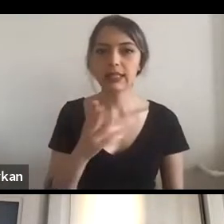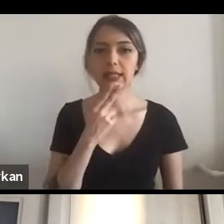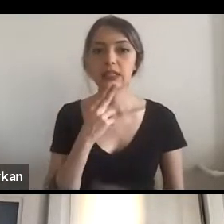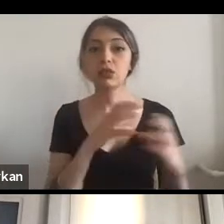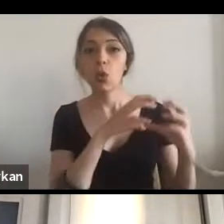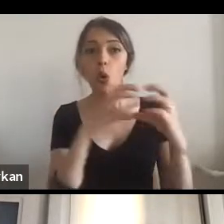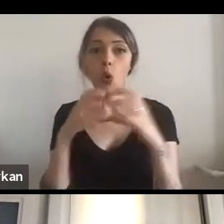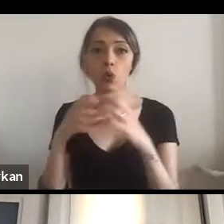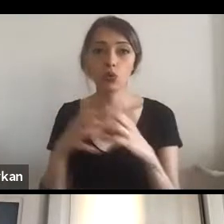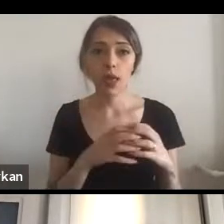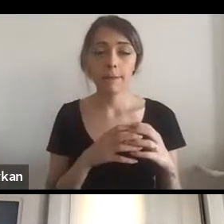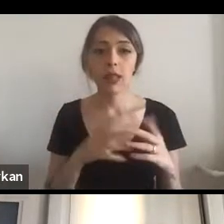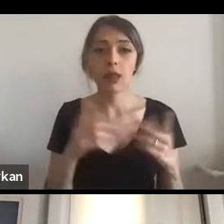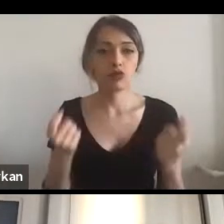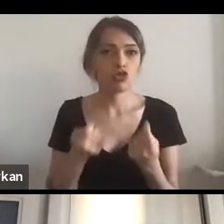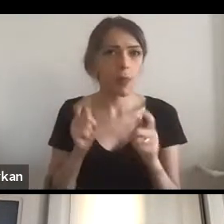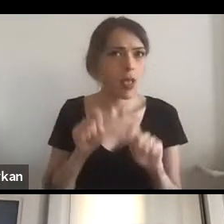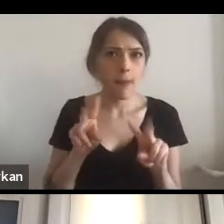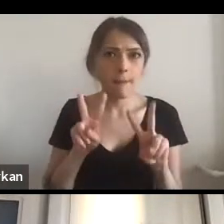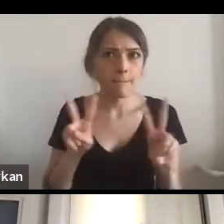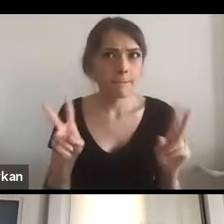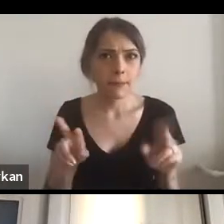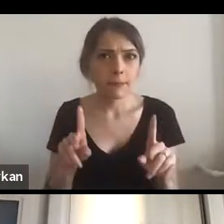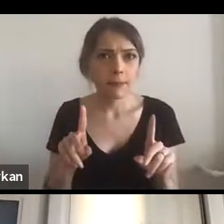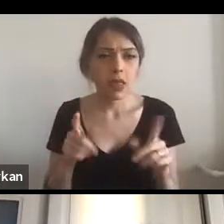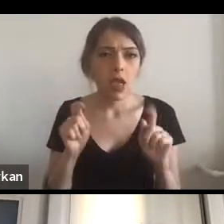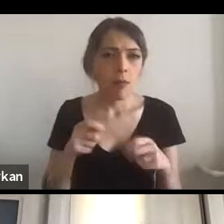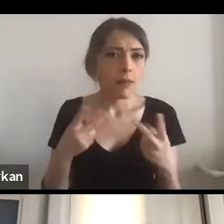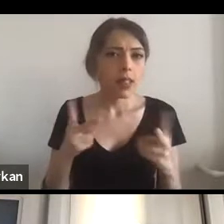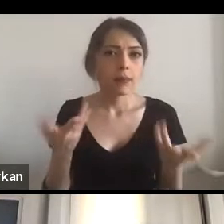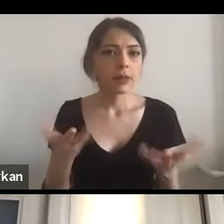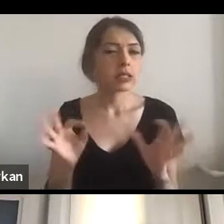bir çalışma yapabilirler mi, yapmalılar mı?